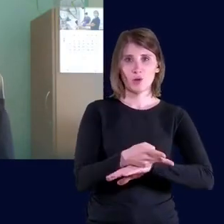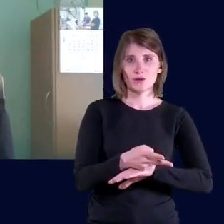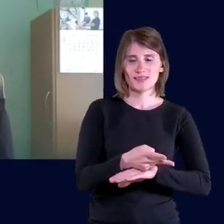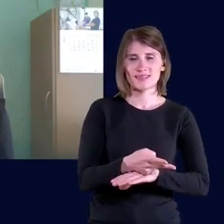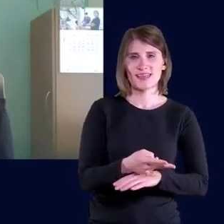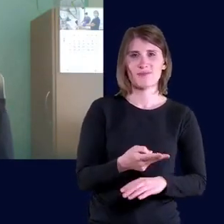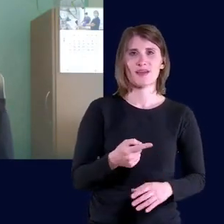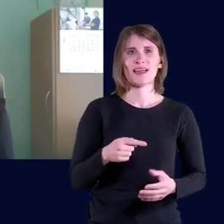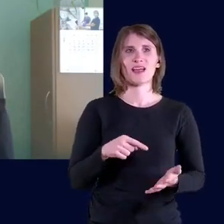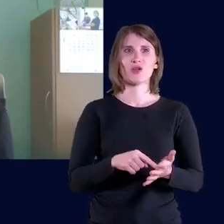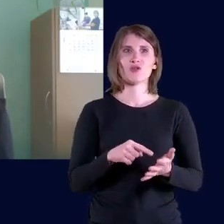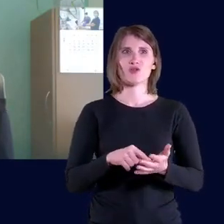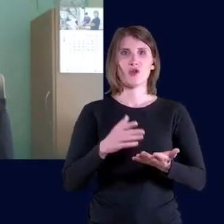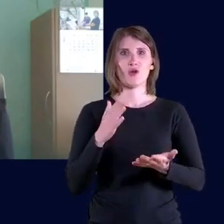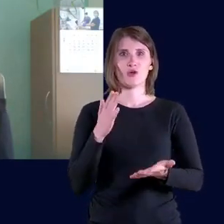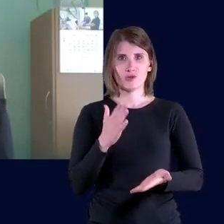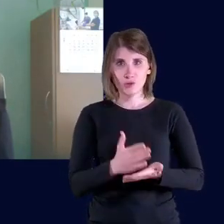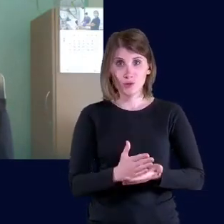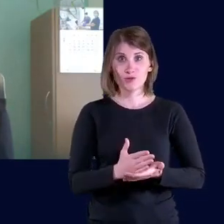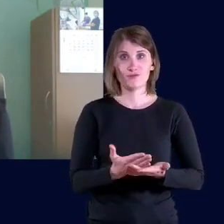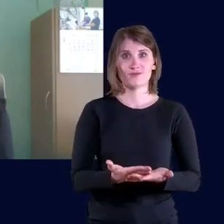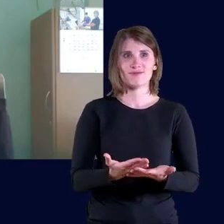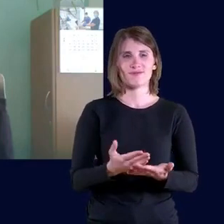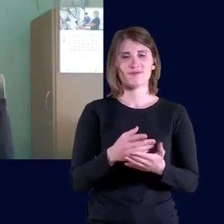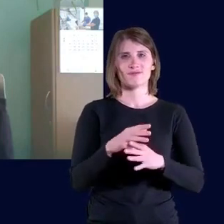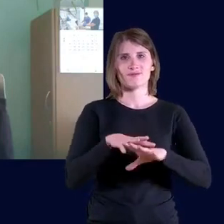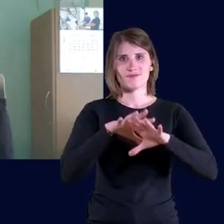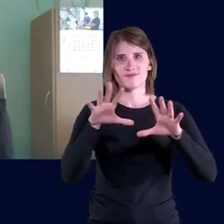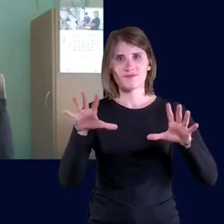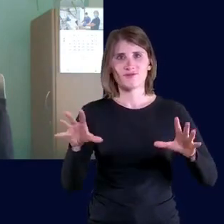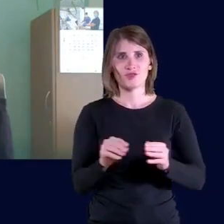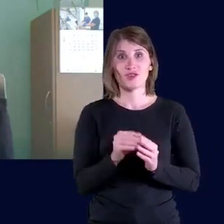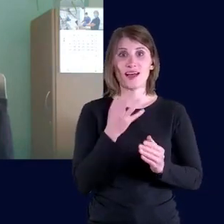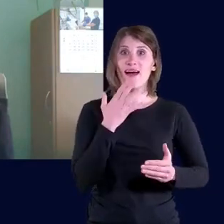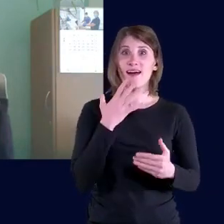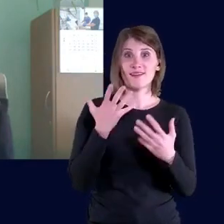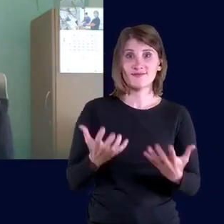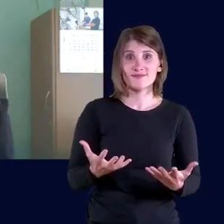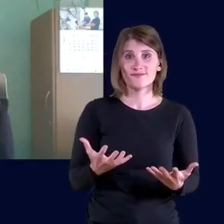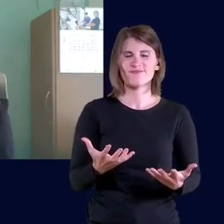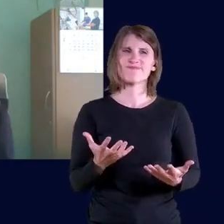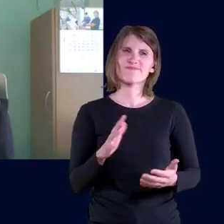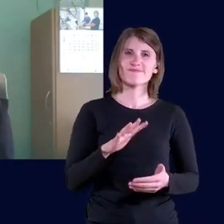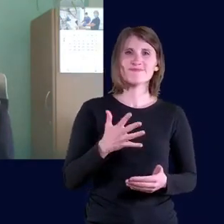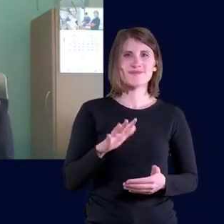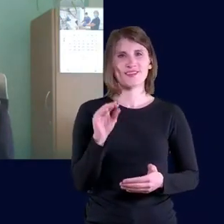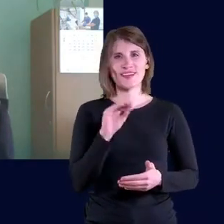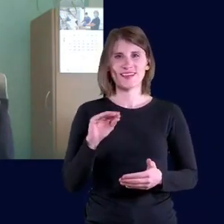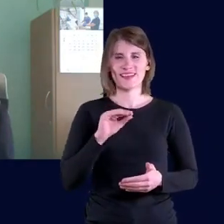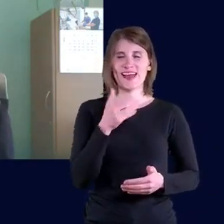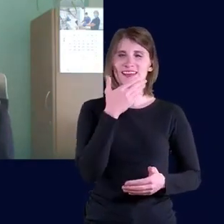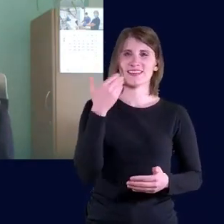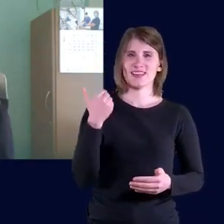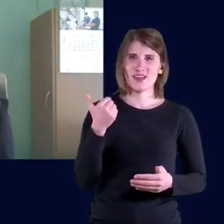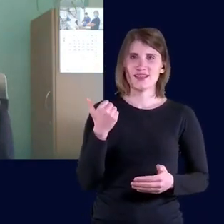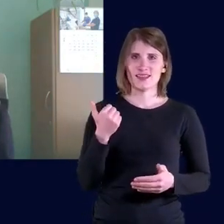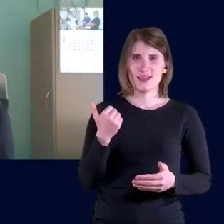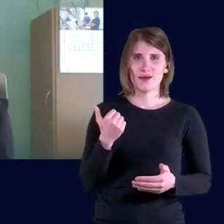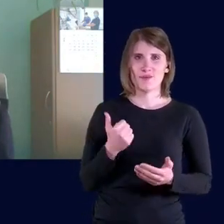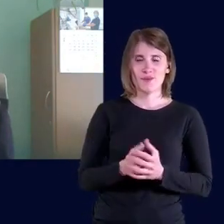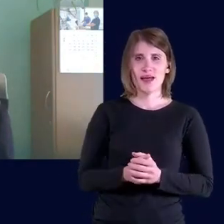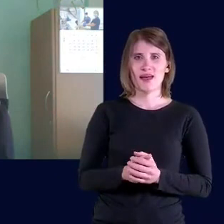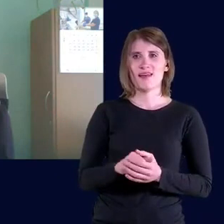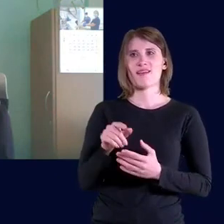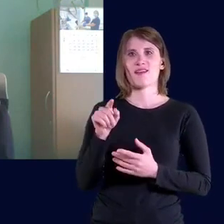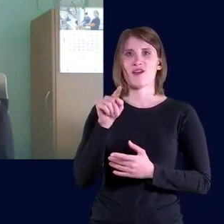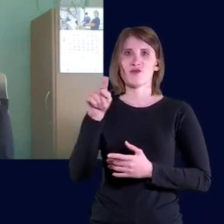tak tak pożądany jakby się okazało jak się okazuje i jak jak jest to